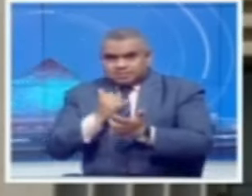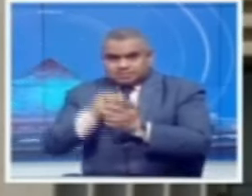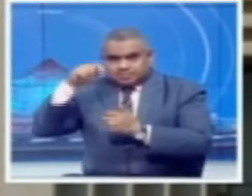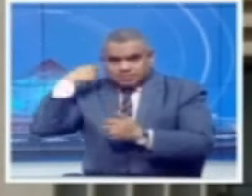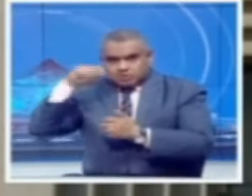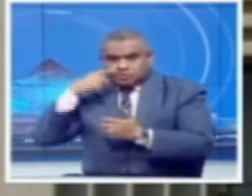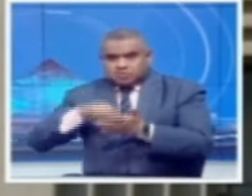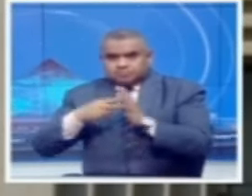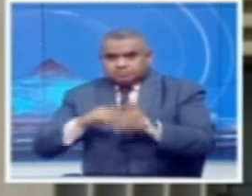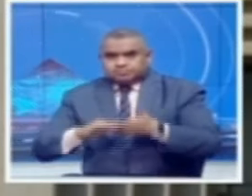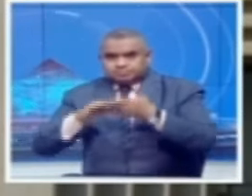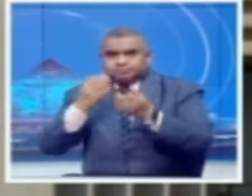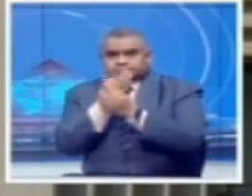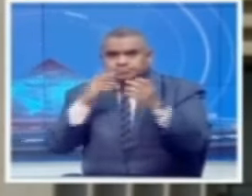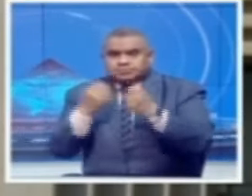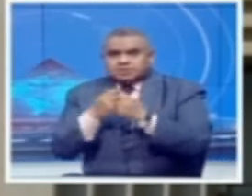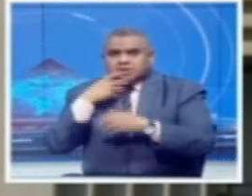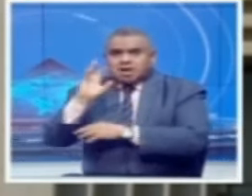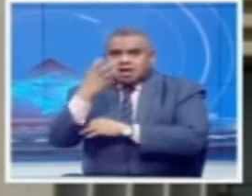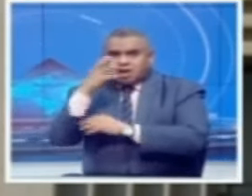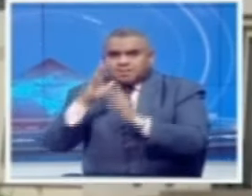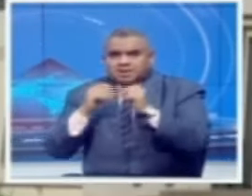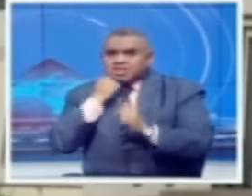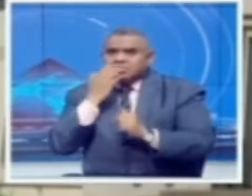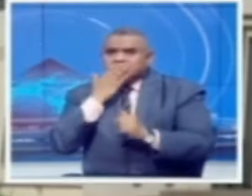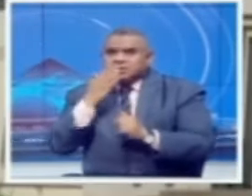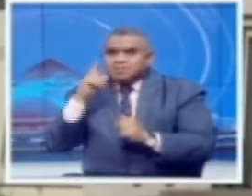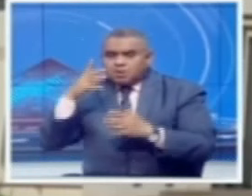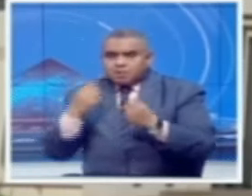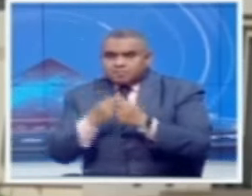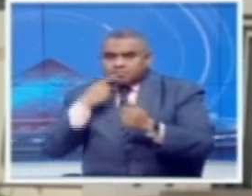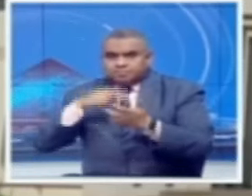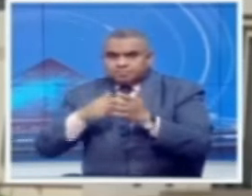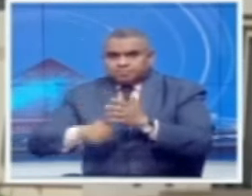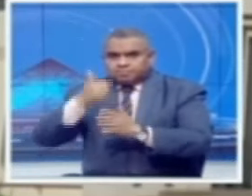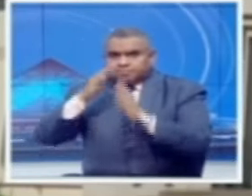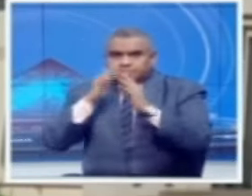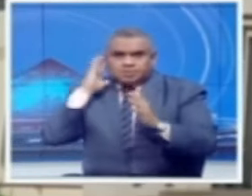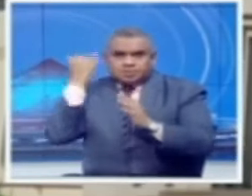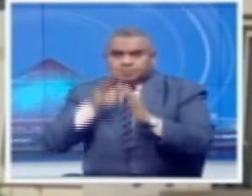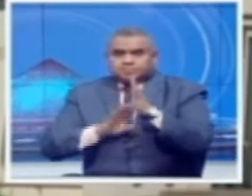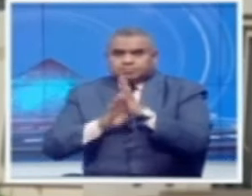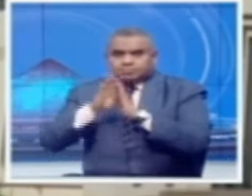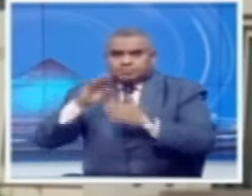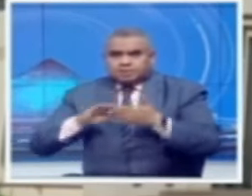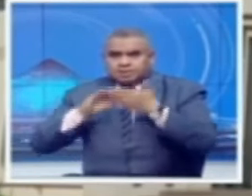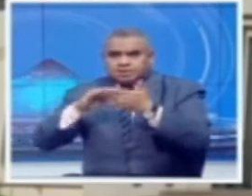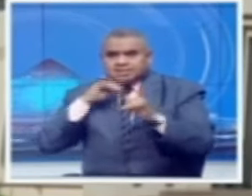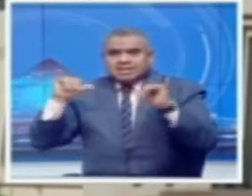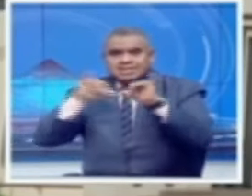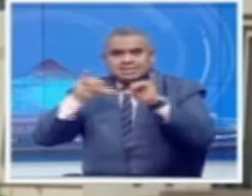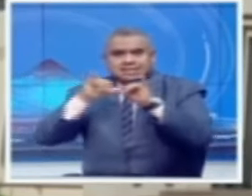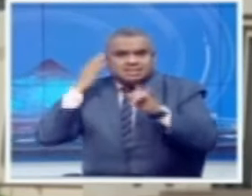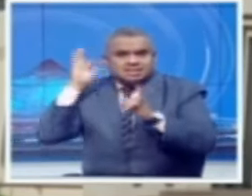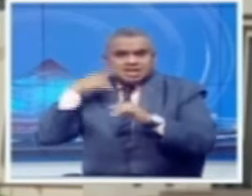هذه الخدمة يحقق تكاملا مع القمر المصري طيبة واحد، وبذلك تكون مصر قادرة على تقديم خدمة